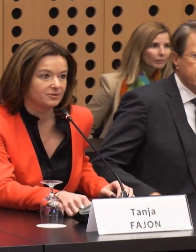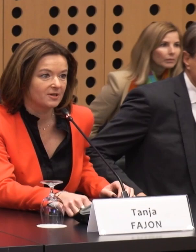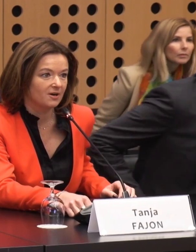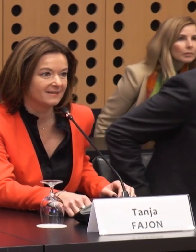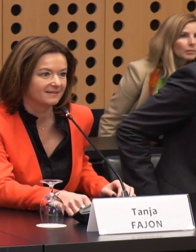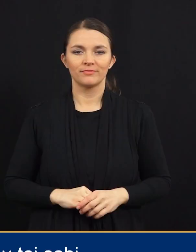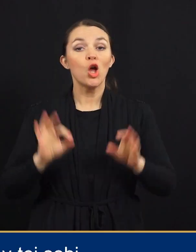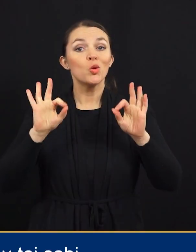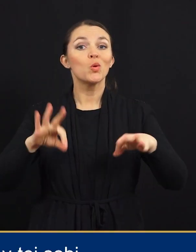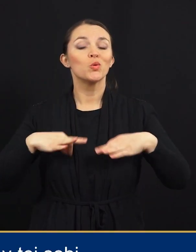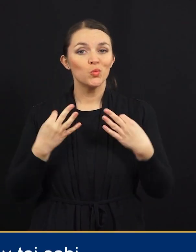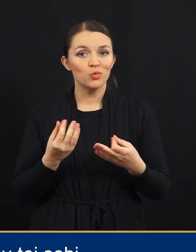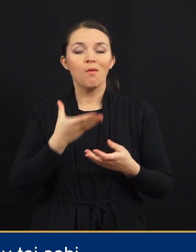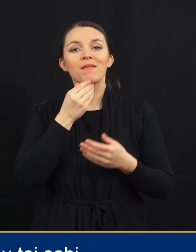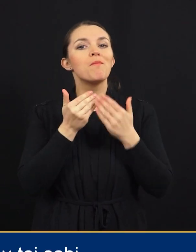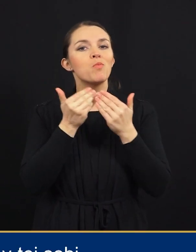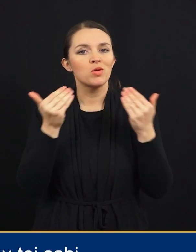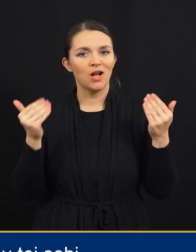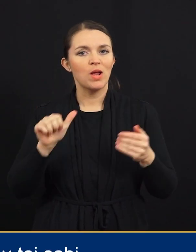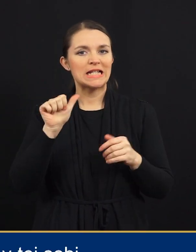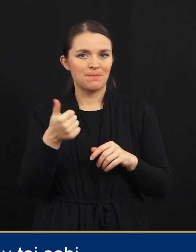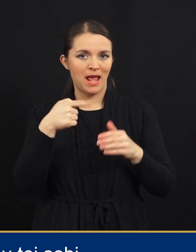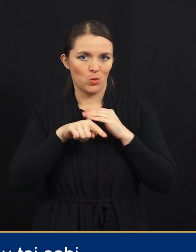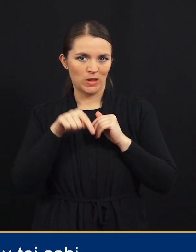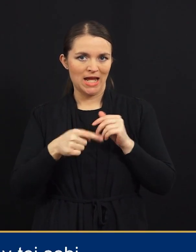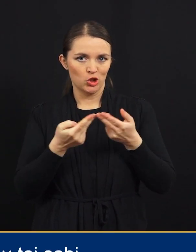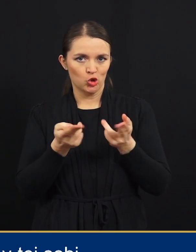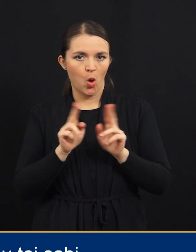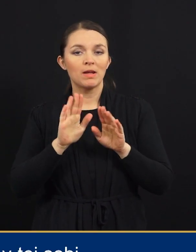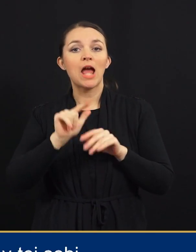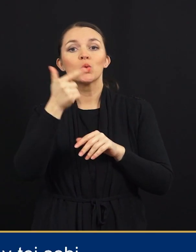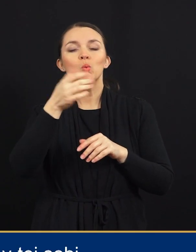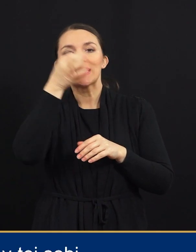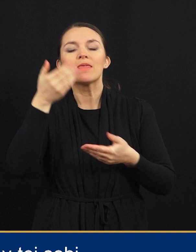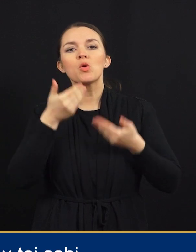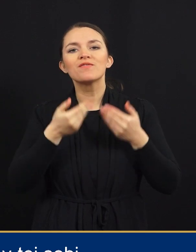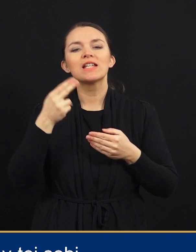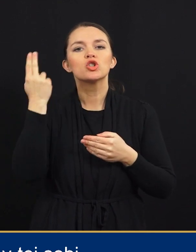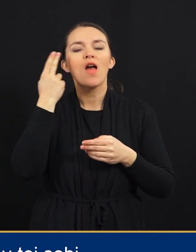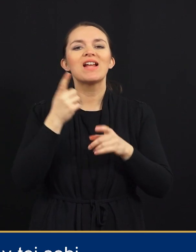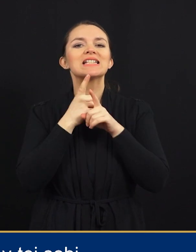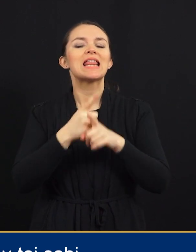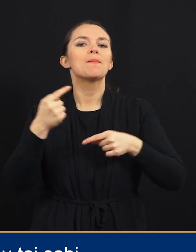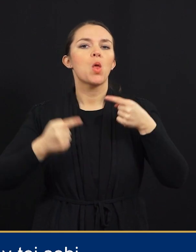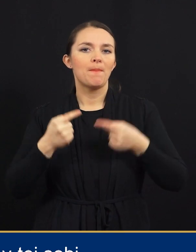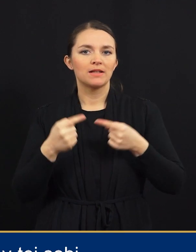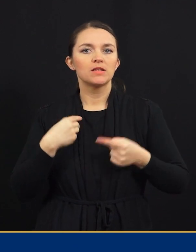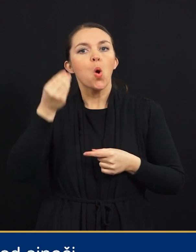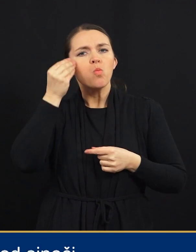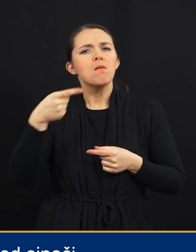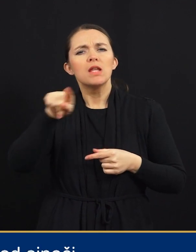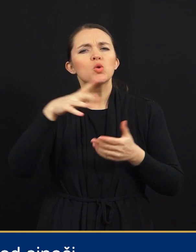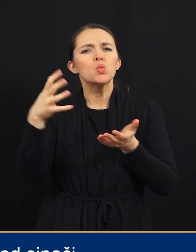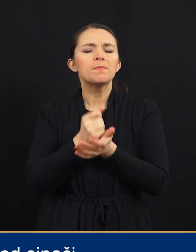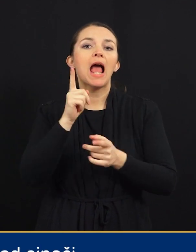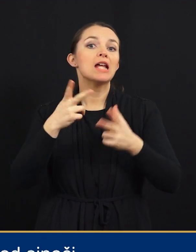Dobro jutro, lepo pozdravljeni spet v tej sobi na drugi dan posveta slovenske diplomacije. Upam, da ste